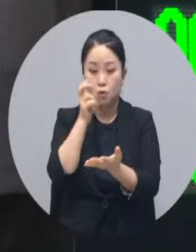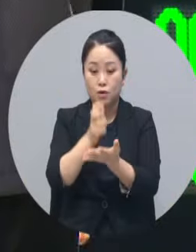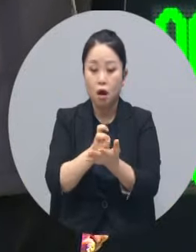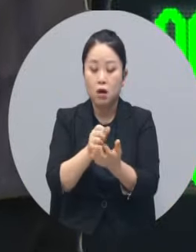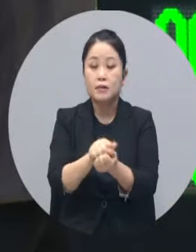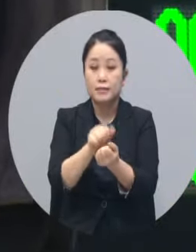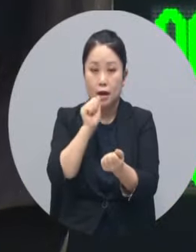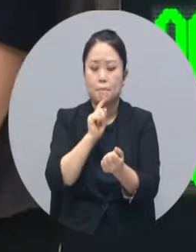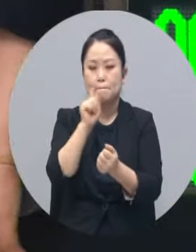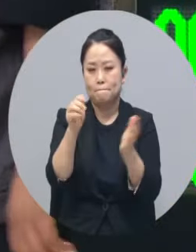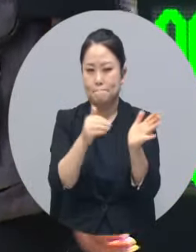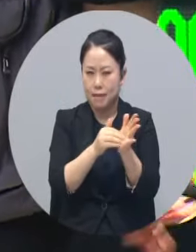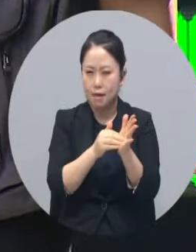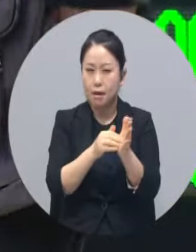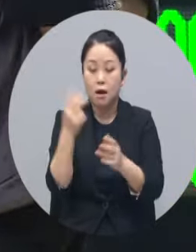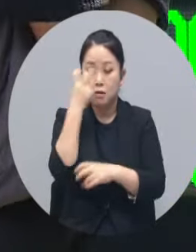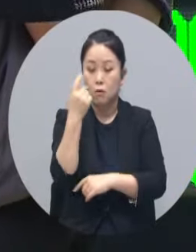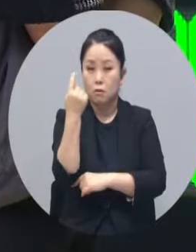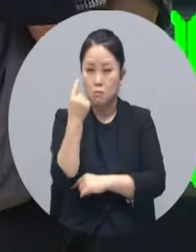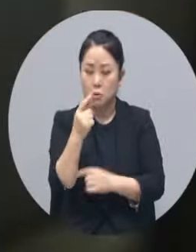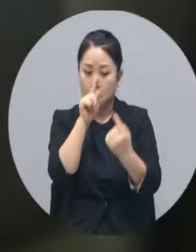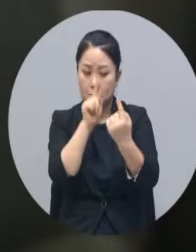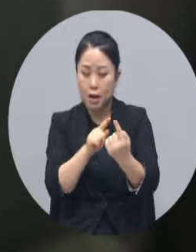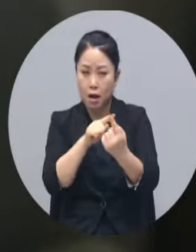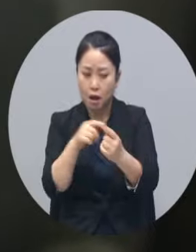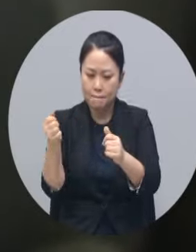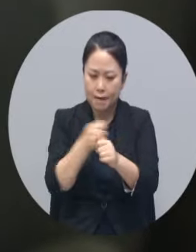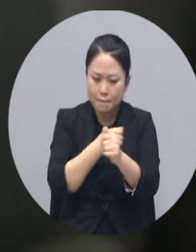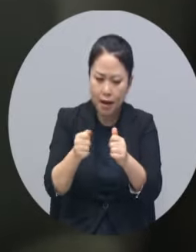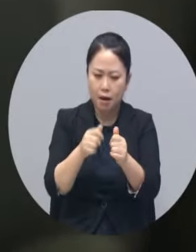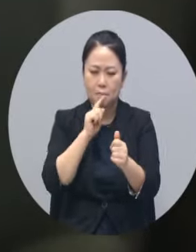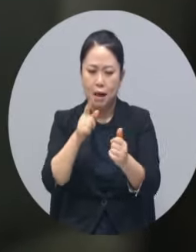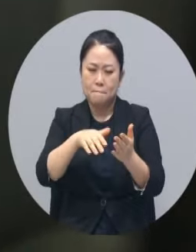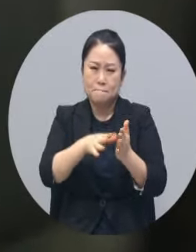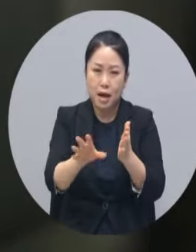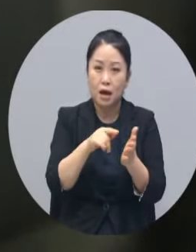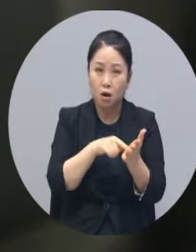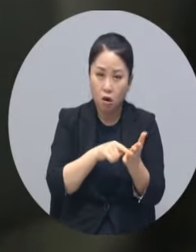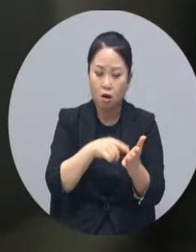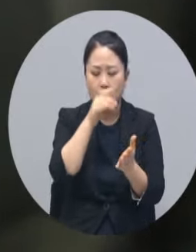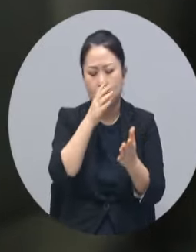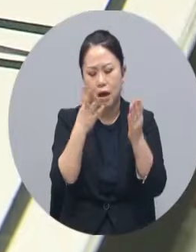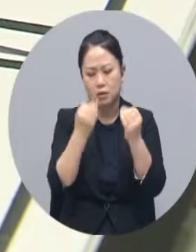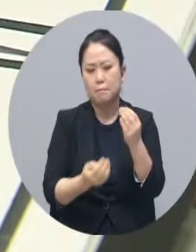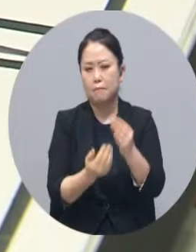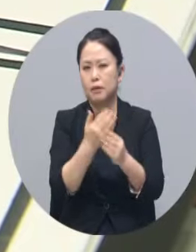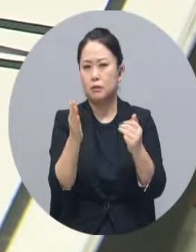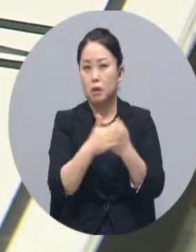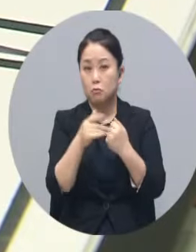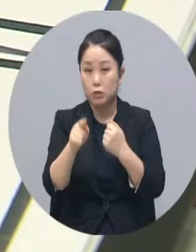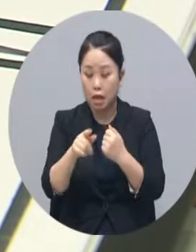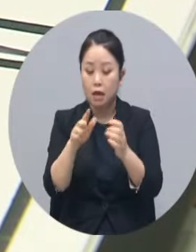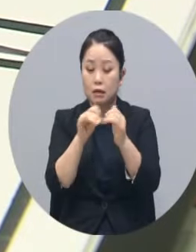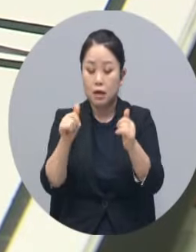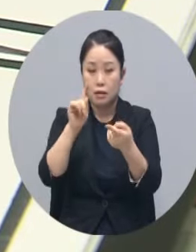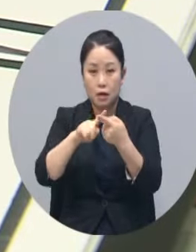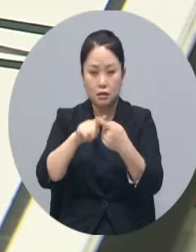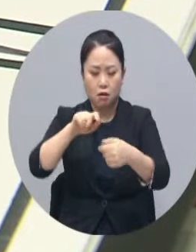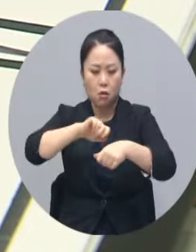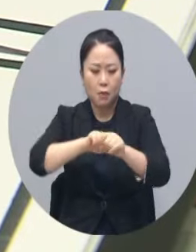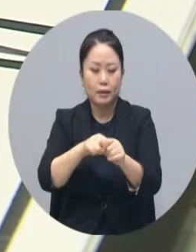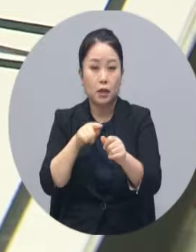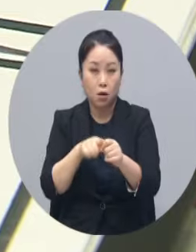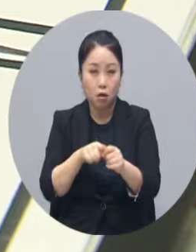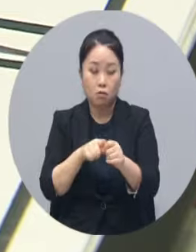경비원을 상대로 한 폭언 폭행 사건이 잇따르자 경비원에게 폭언이나 폭행을 한 사람에게 과태료를 부과하는